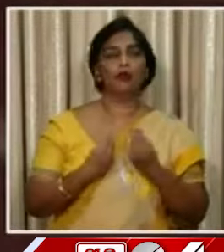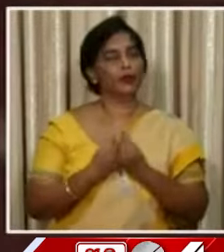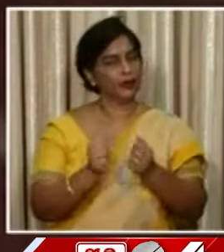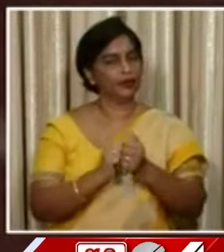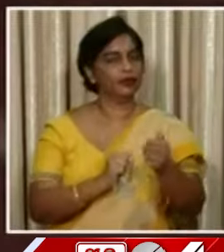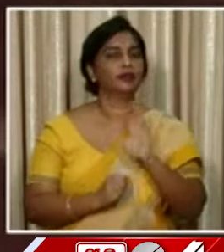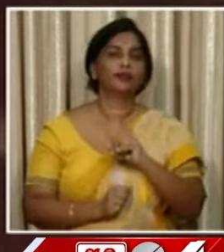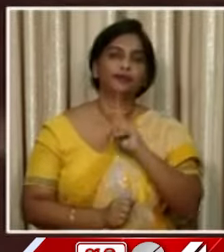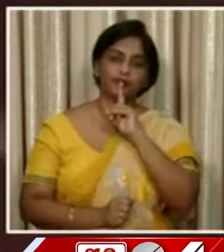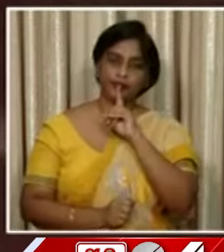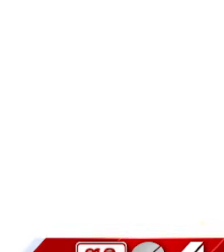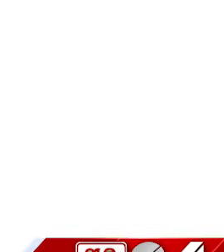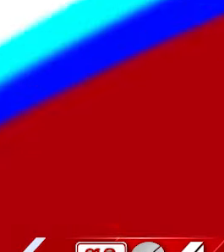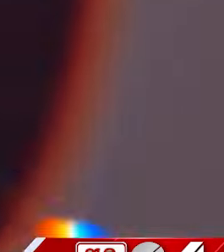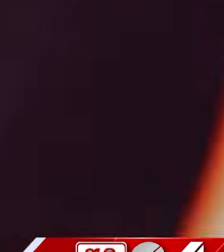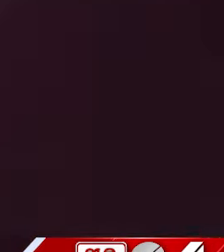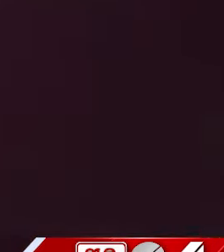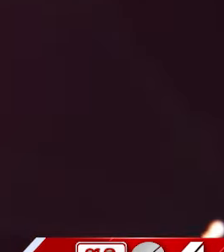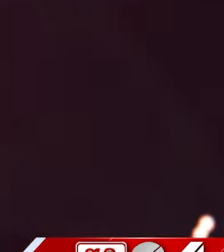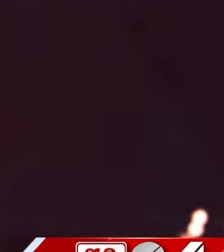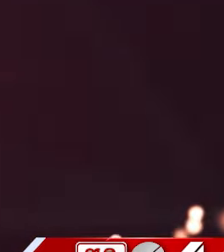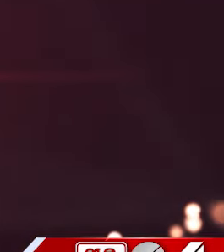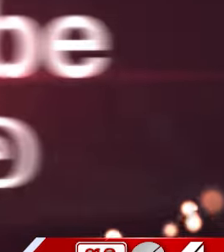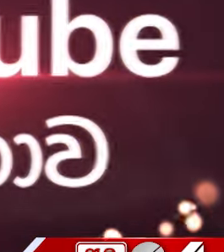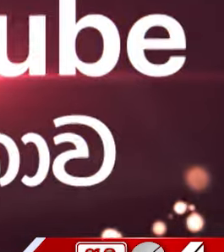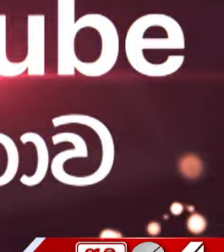කටයුතු කරනවා කියන එකත් මතක කරන්නට ඕන. අද දෙරණ YouTube